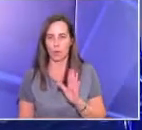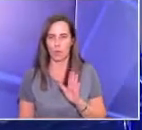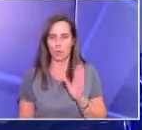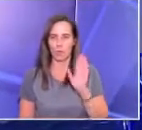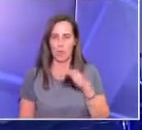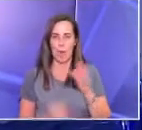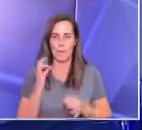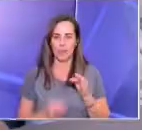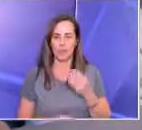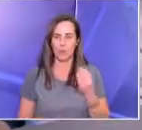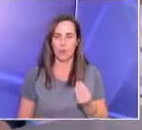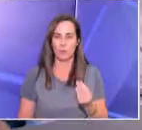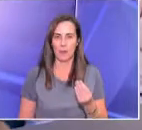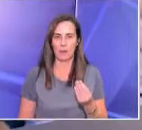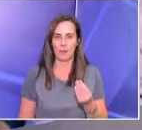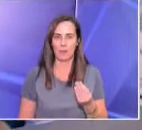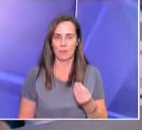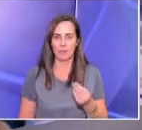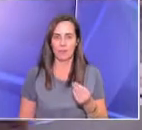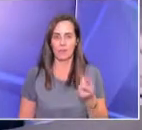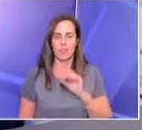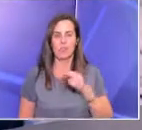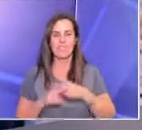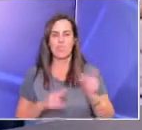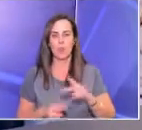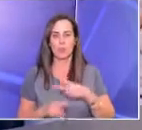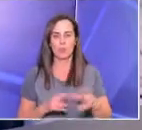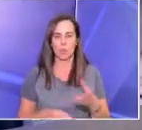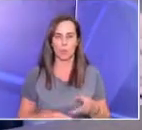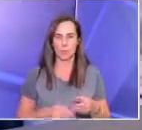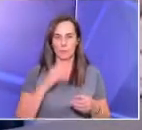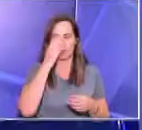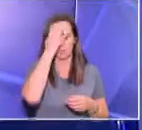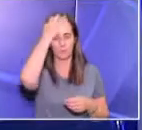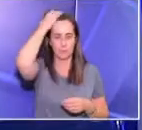אגב, של הפרקליטות, שנותן לך מין זיקוי שהוא לא זיקוי. בסדר, אבל